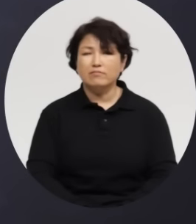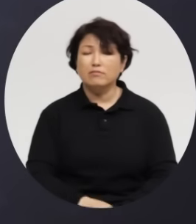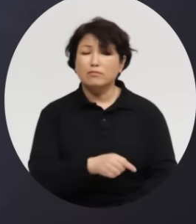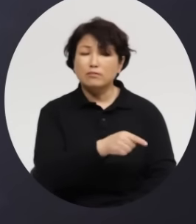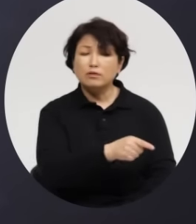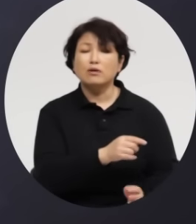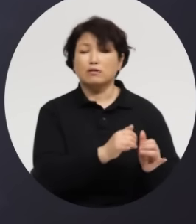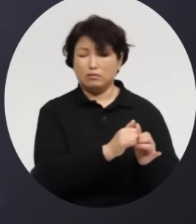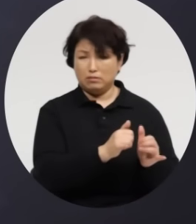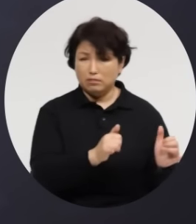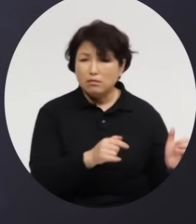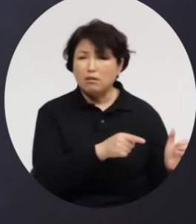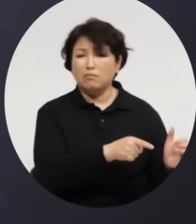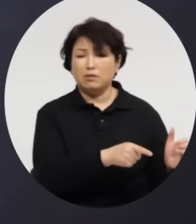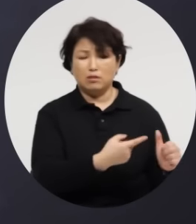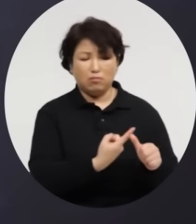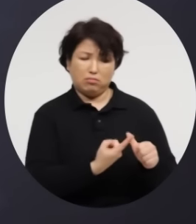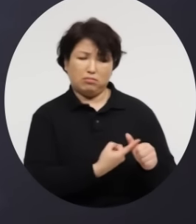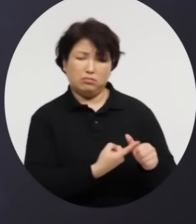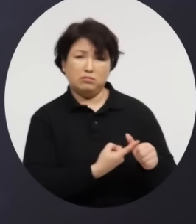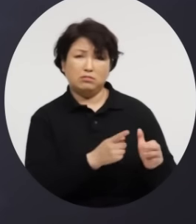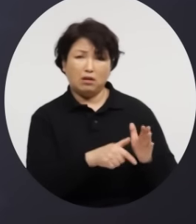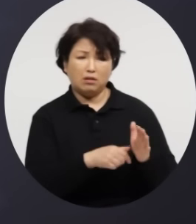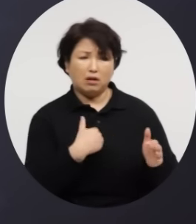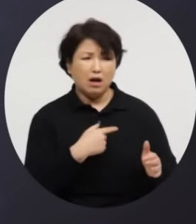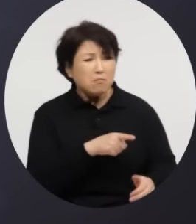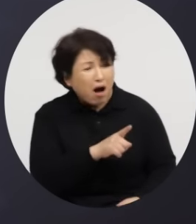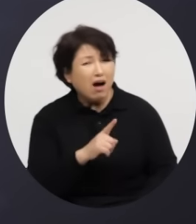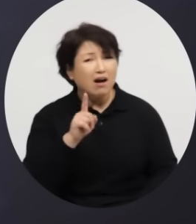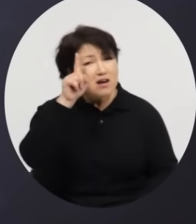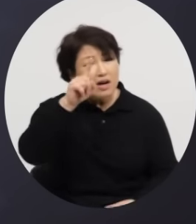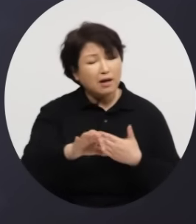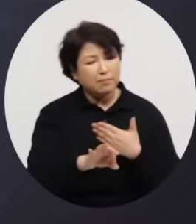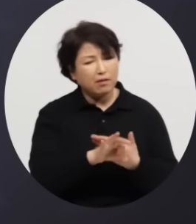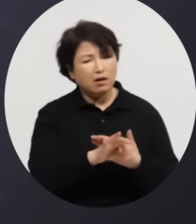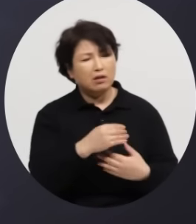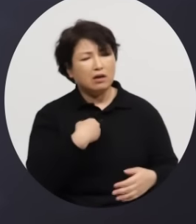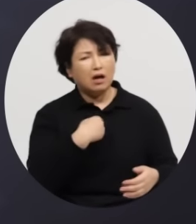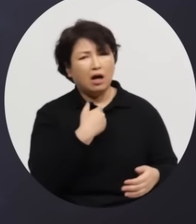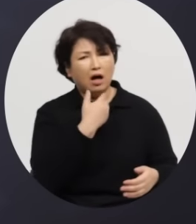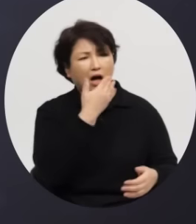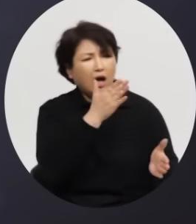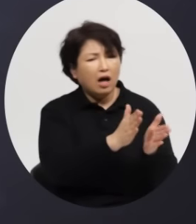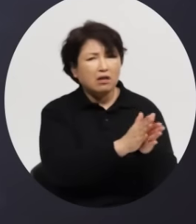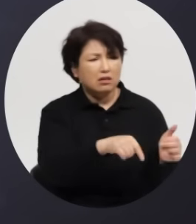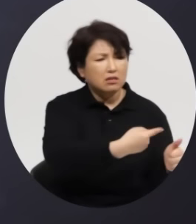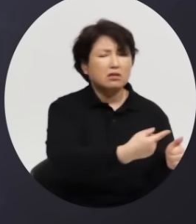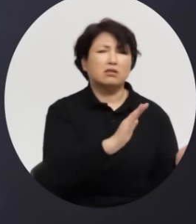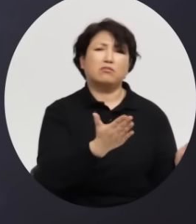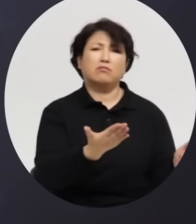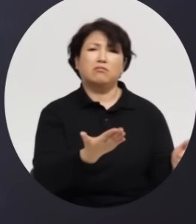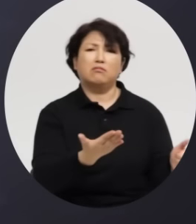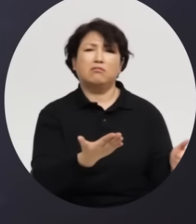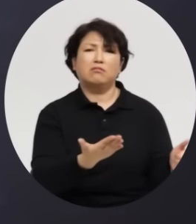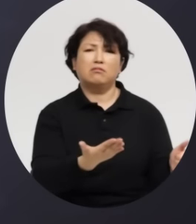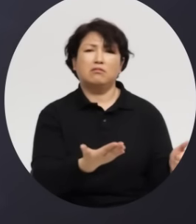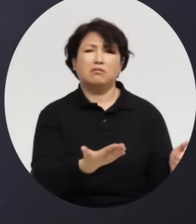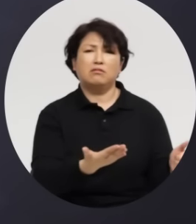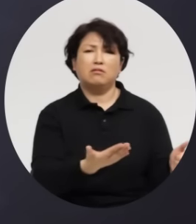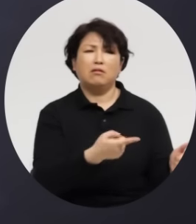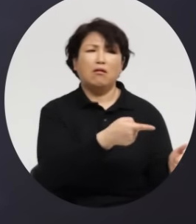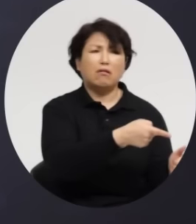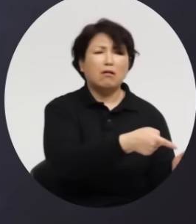그럼 내가 그 사람의 종로로서 그 사람의 유도에